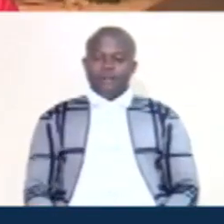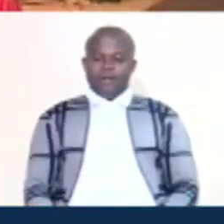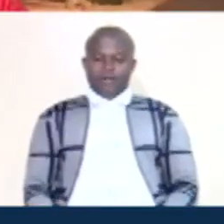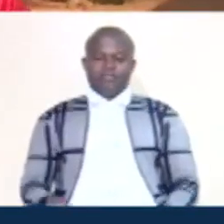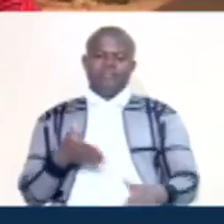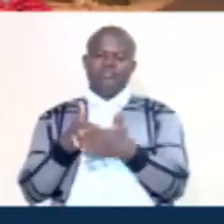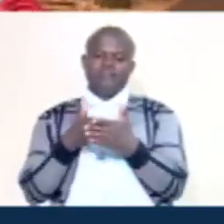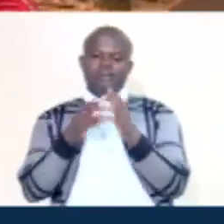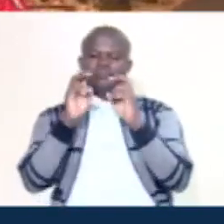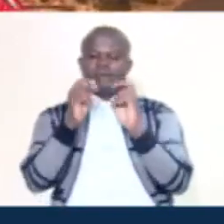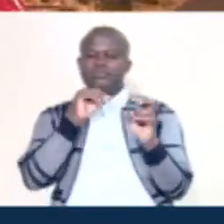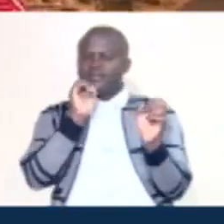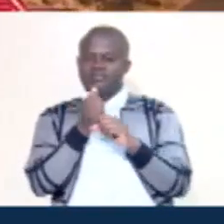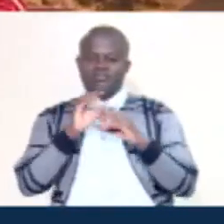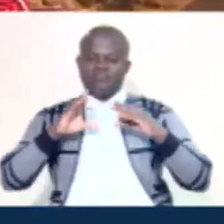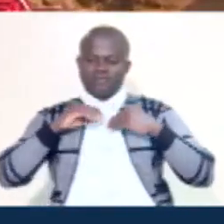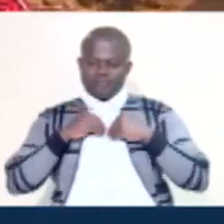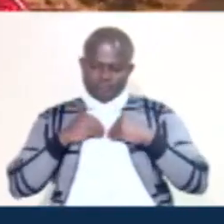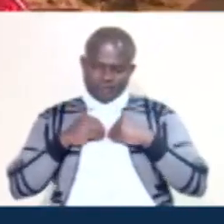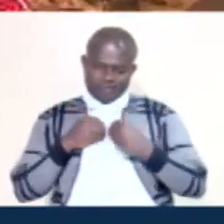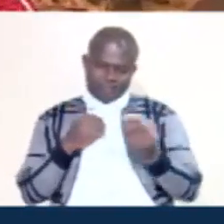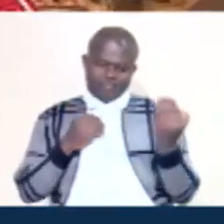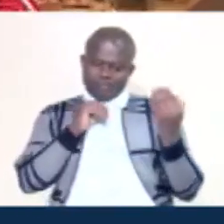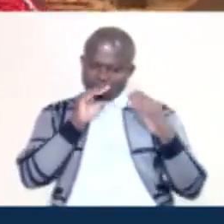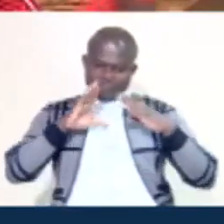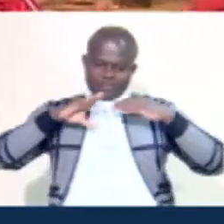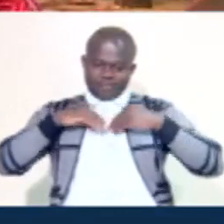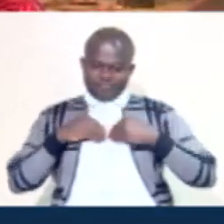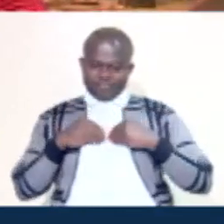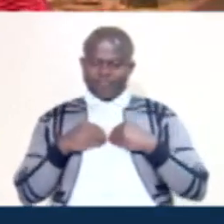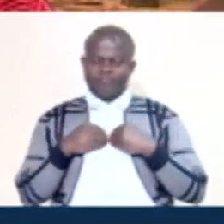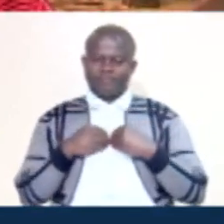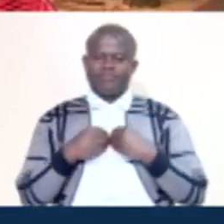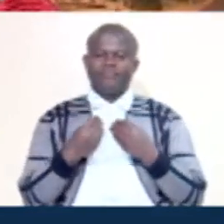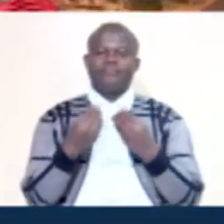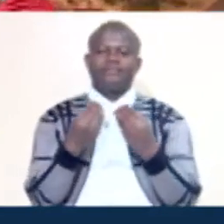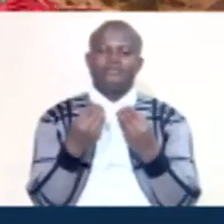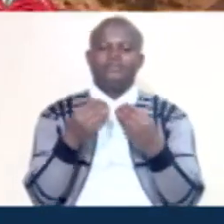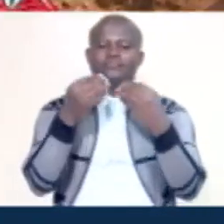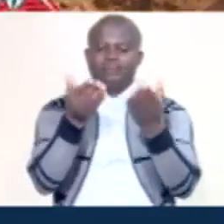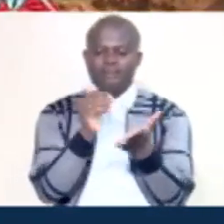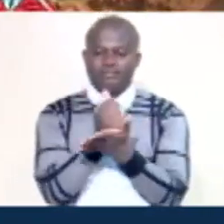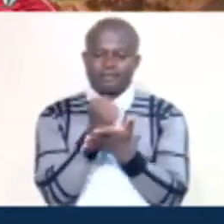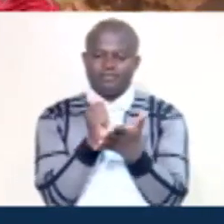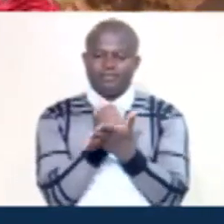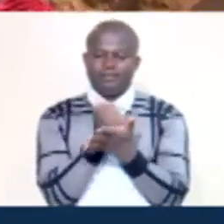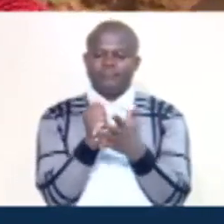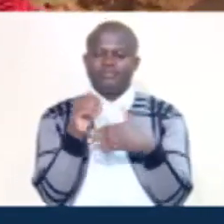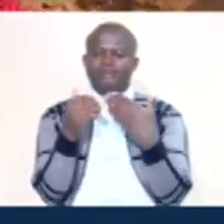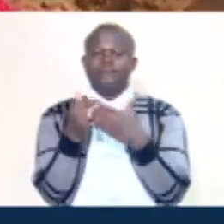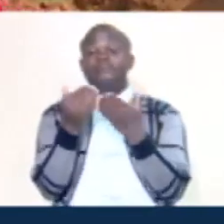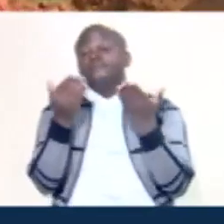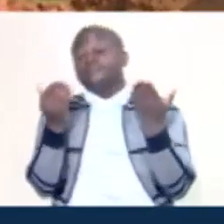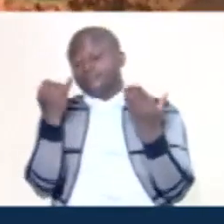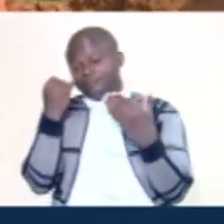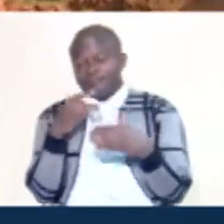barananiza ngo ntabwo bari bemererwa ngo ntabwo nakwemererwa gutanga guhabwa ibyangombwa ngo ahubwo